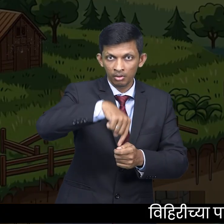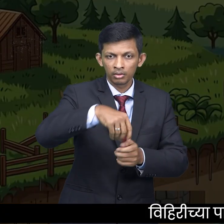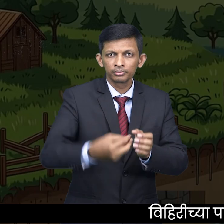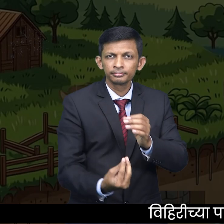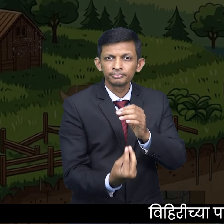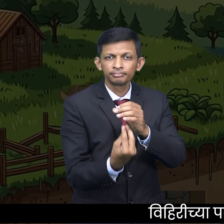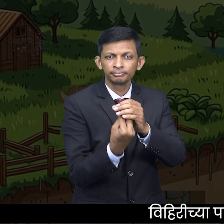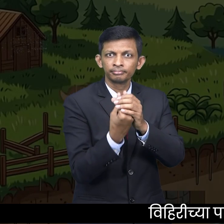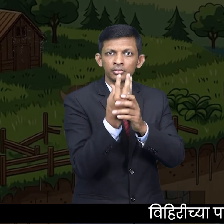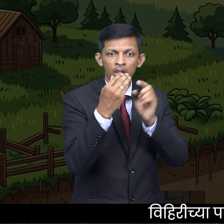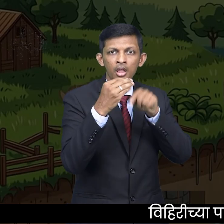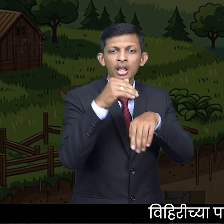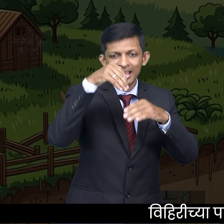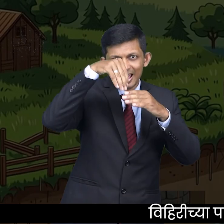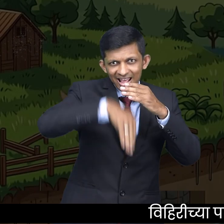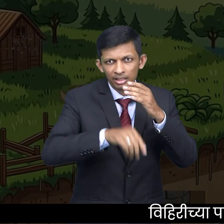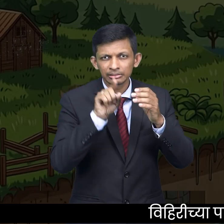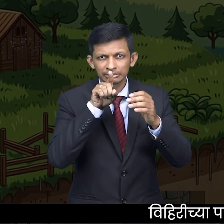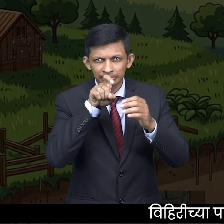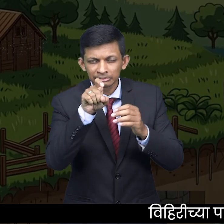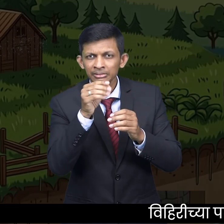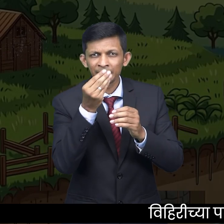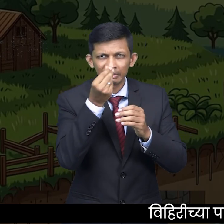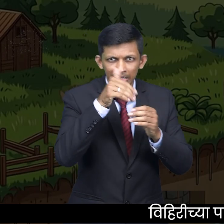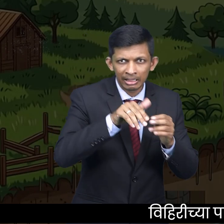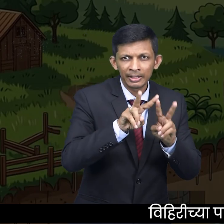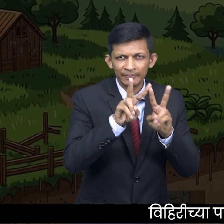विहिरीच्या पाण्यात क्षार आणि अशुद्धता असतात.